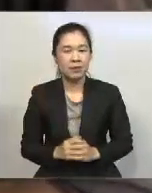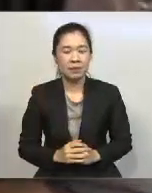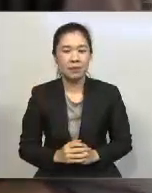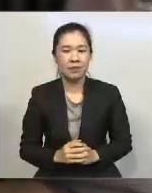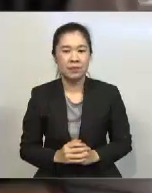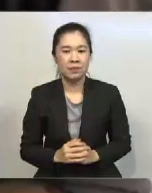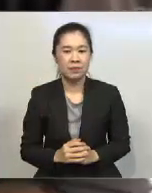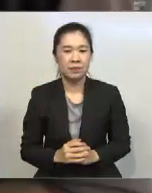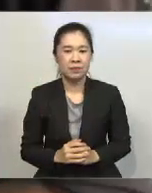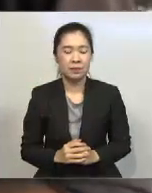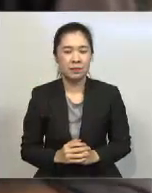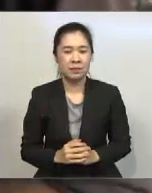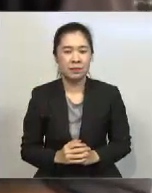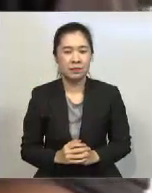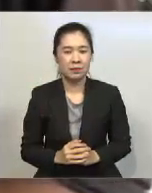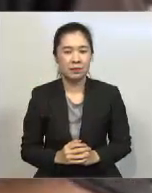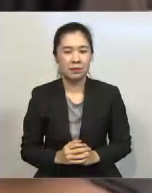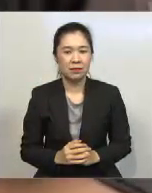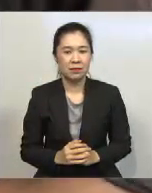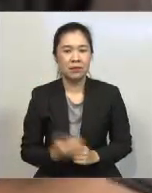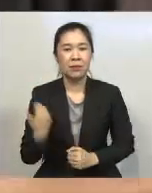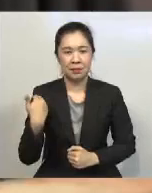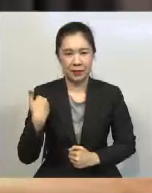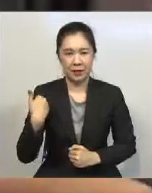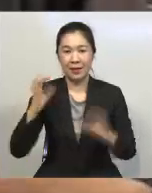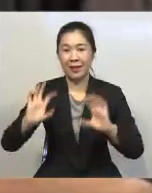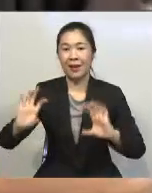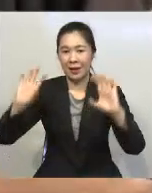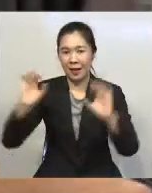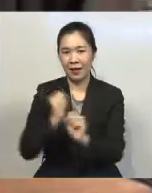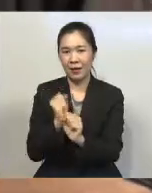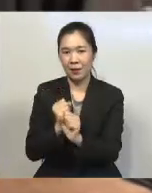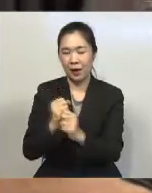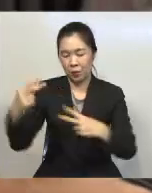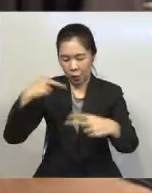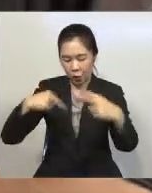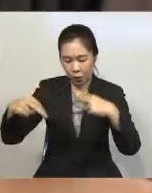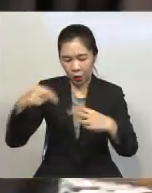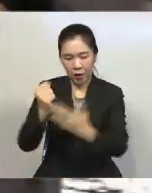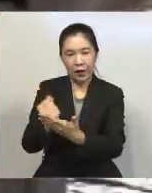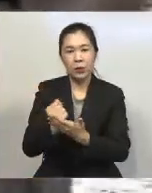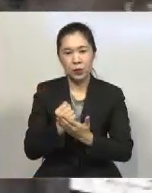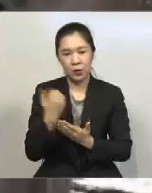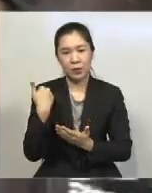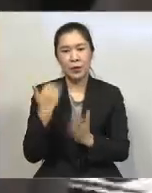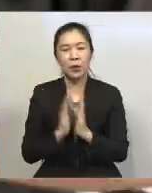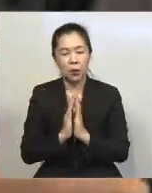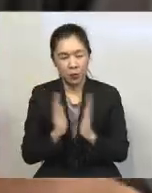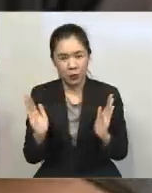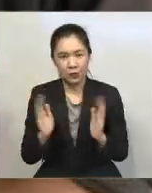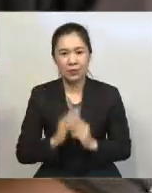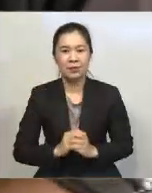งบ้างแล้วคร ับ ก็มีทางราชการครับมาช่วยอำนวยความสะดวกดูแลครับขอขอบคุณ